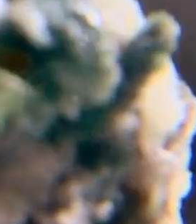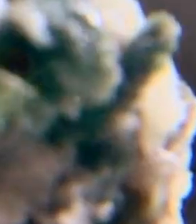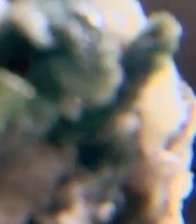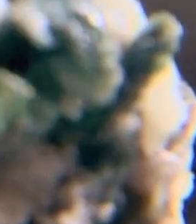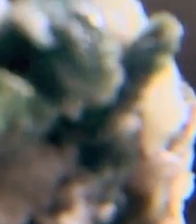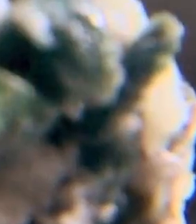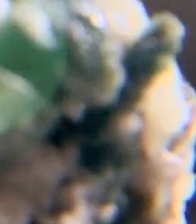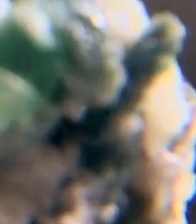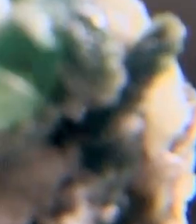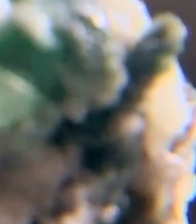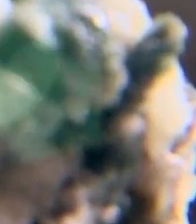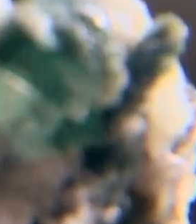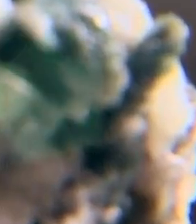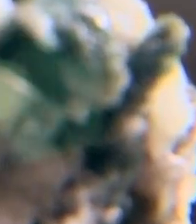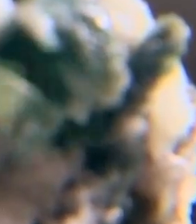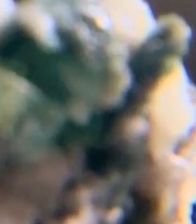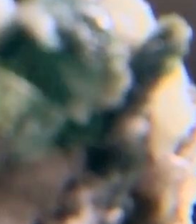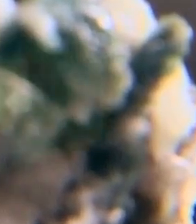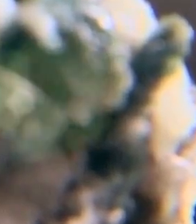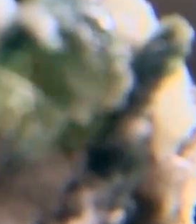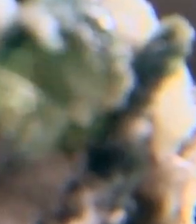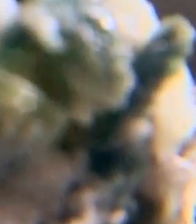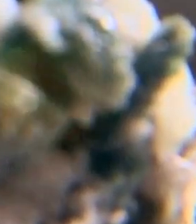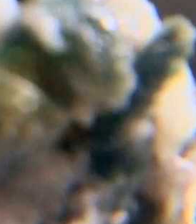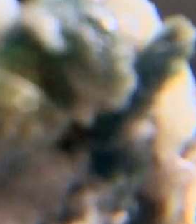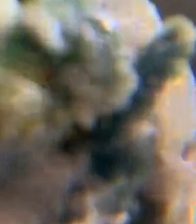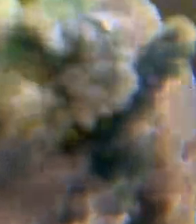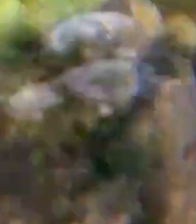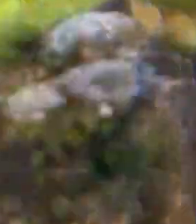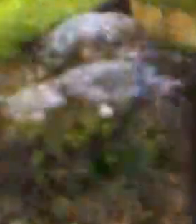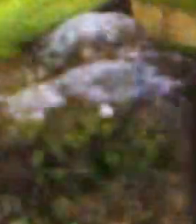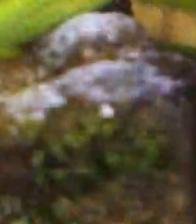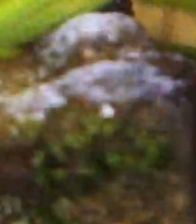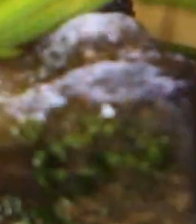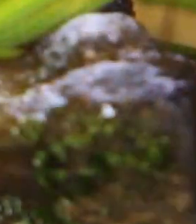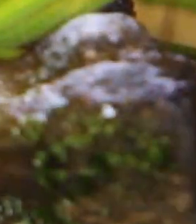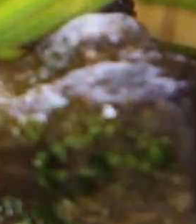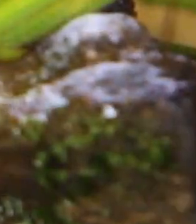아직도 기억하고 있어요.